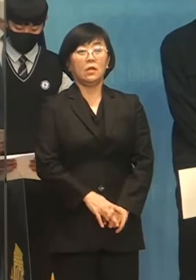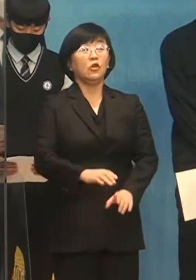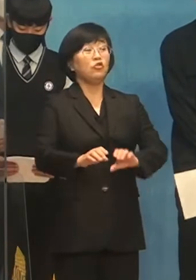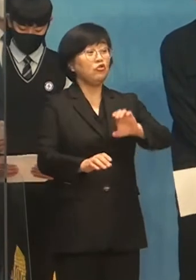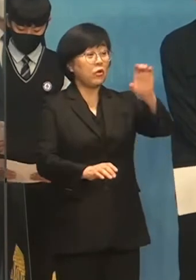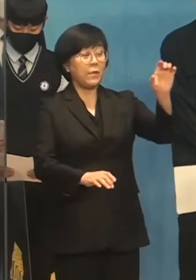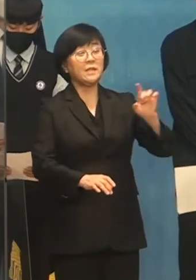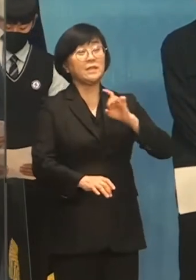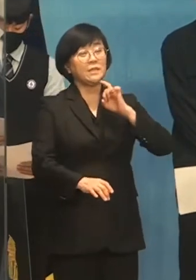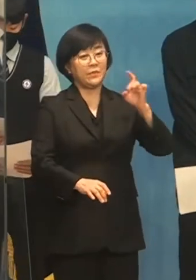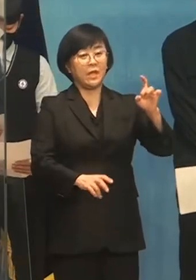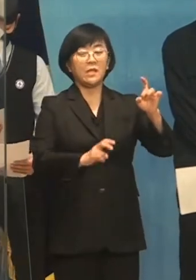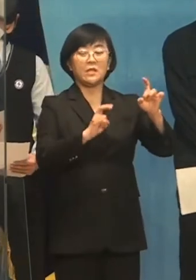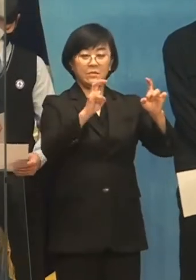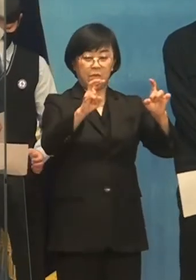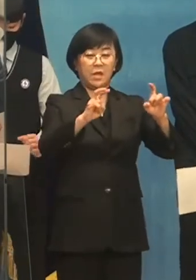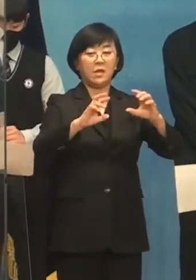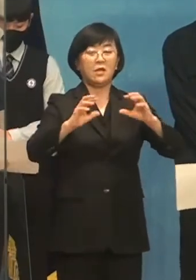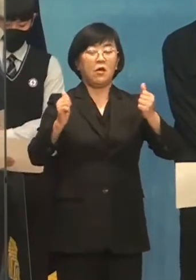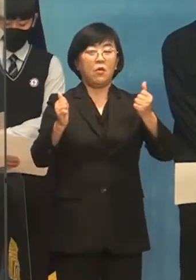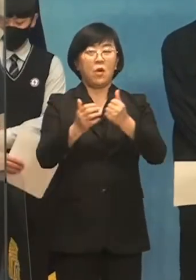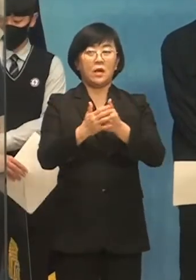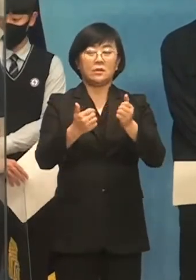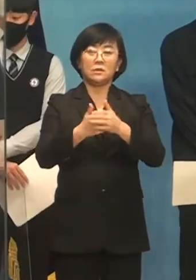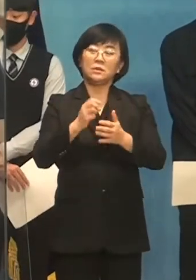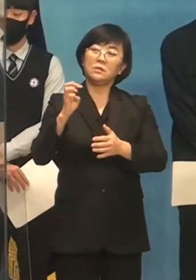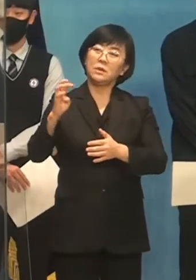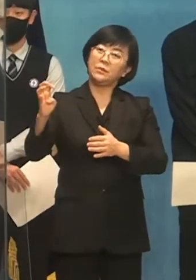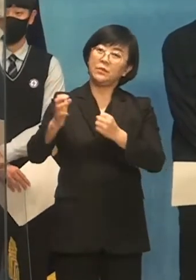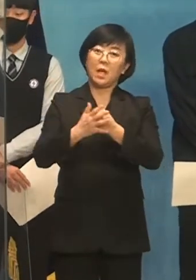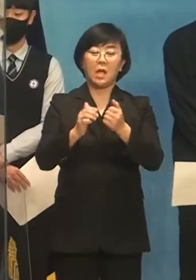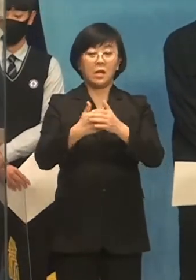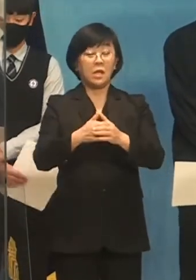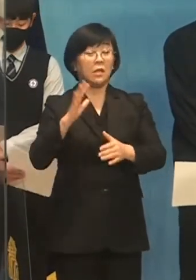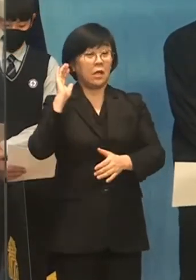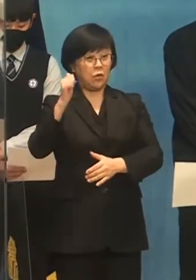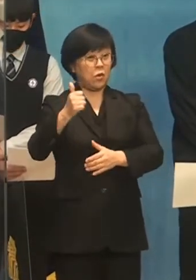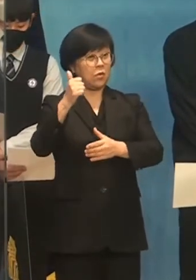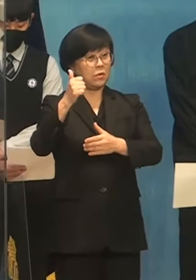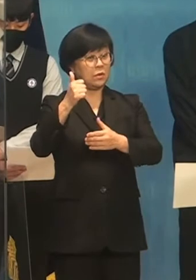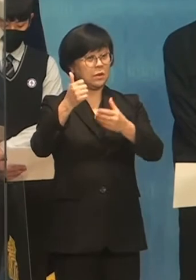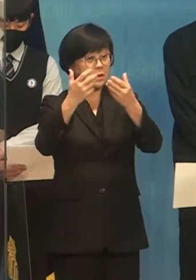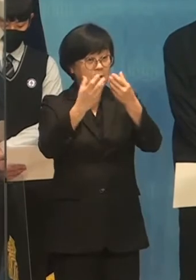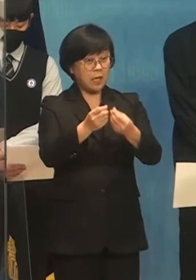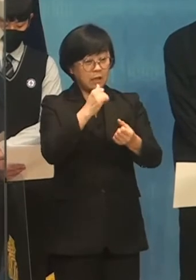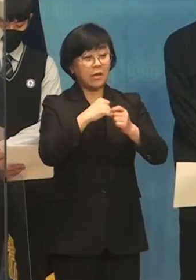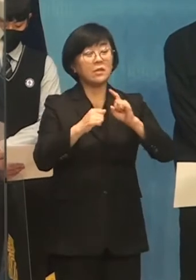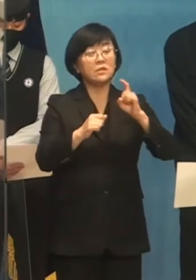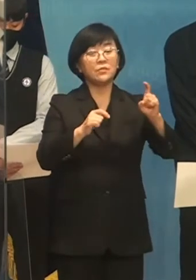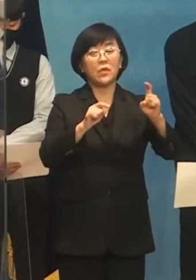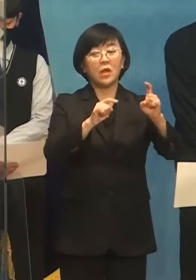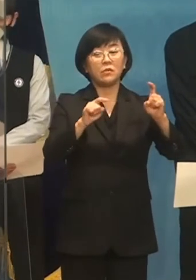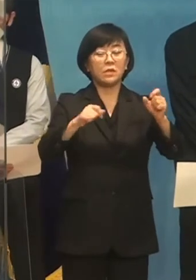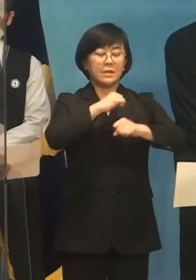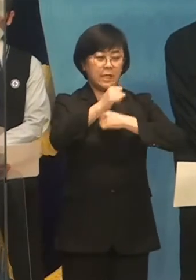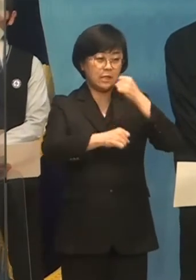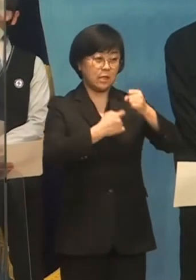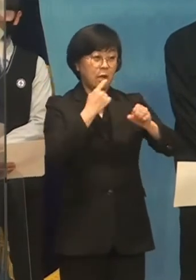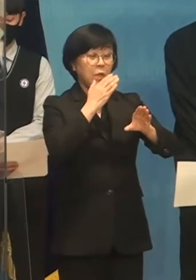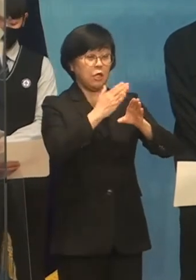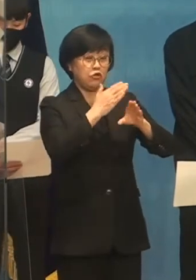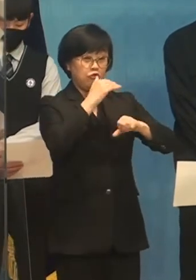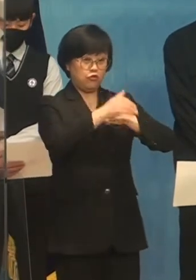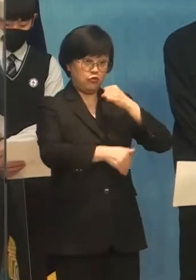유럽에서 10대 당원, 20대 의원, 30, 40대 장관, 대통령 사례가 나올 수 있는 것은 10대부터 자연스럽게